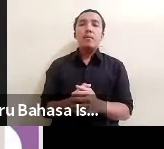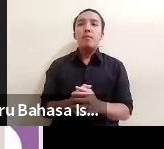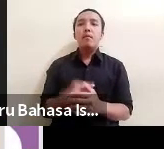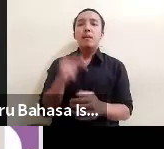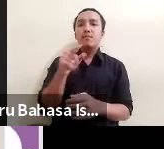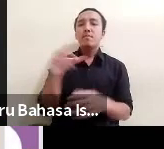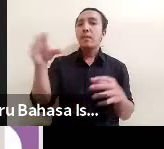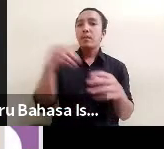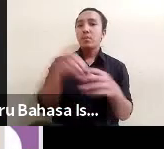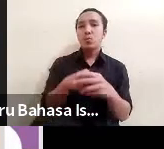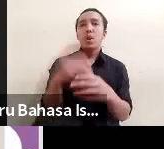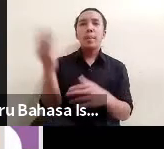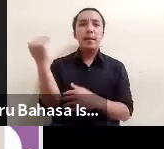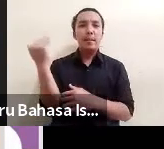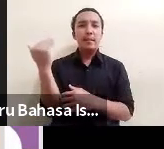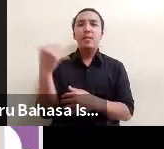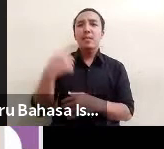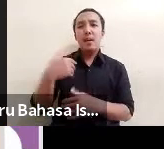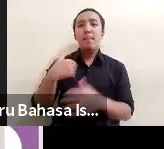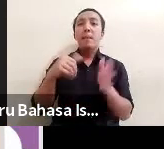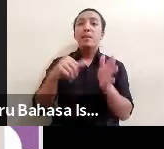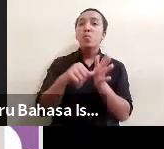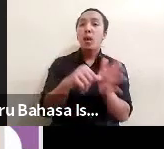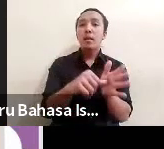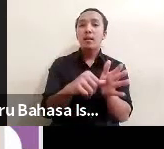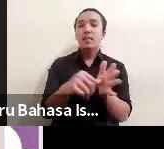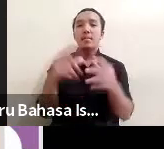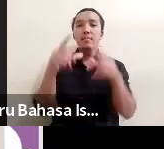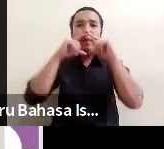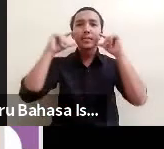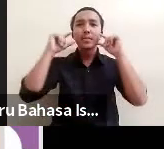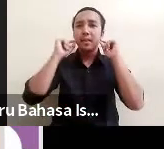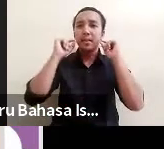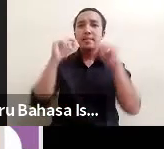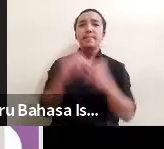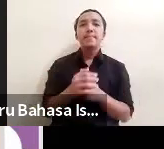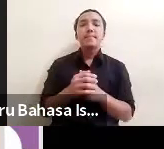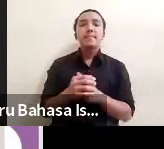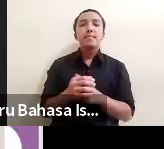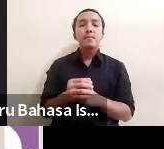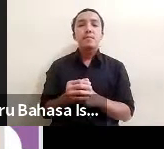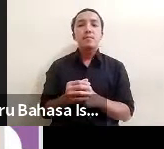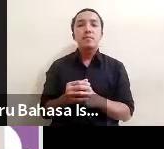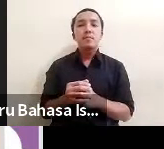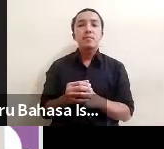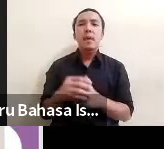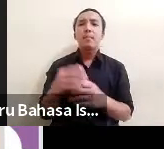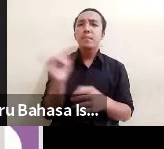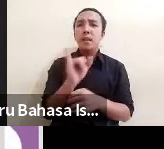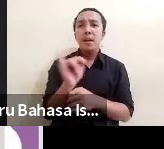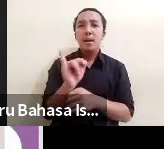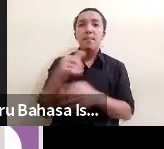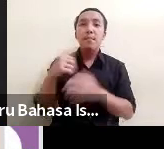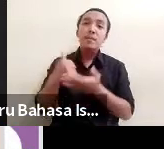termasuk kemarin ada bantuan masker dan sebagainya, termasuk bantuan bibit sehingga untuk kemandirian pangan sebagainya, ini